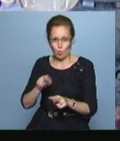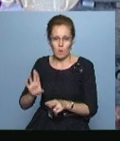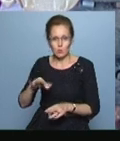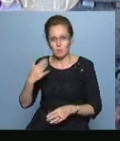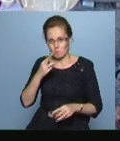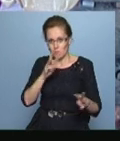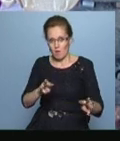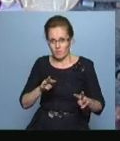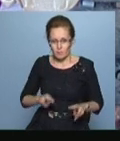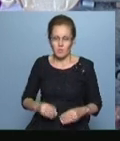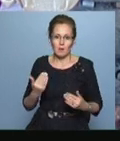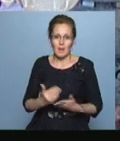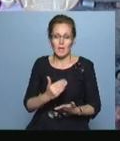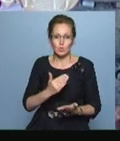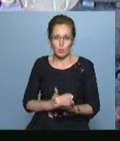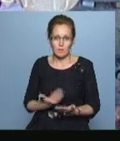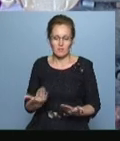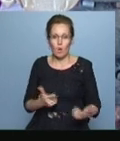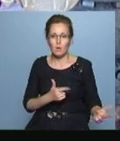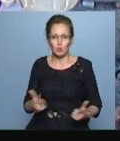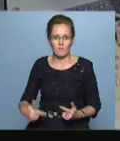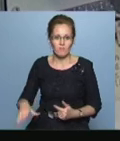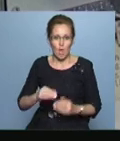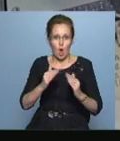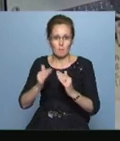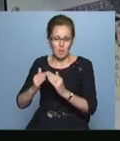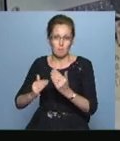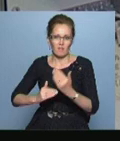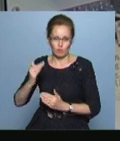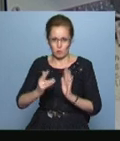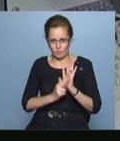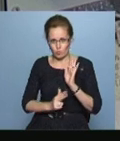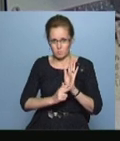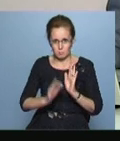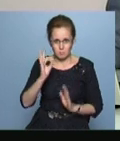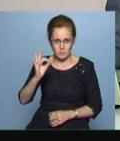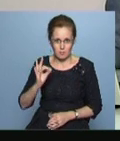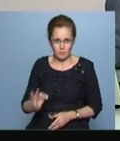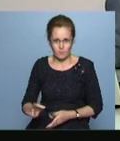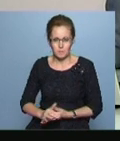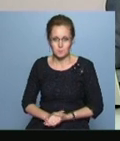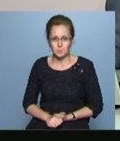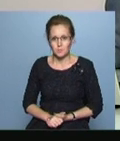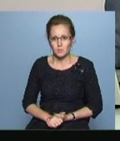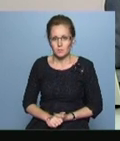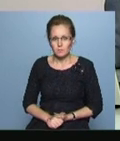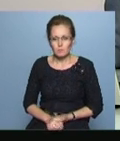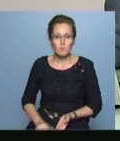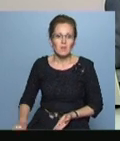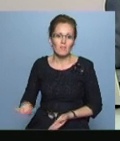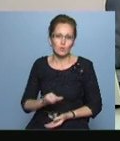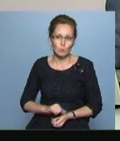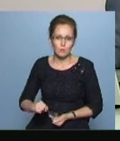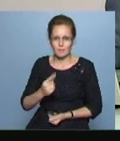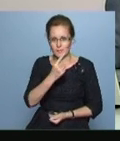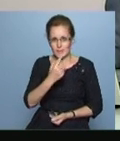сегодня готовность всех объектов к отопительному сезону в Удмуртии превышает 80%. В Удмуртии на треть